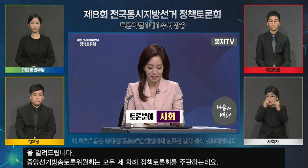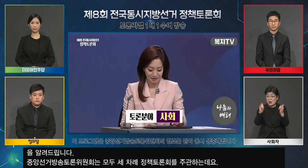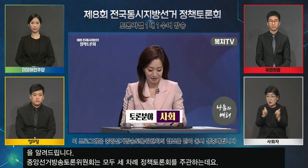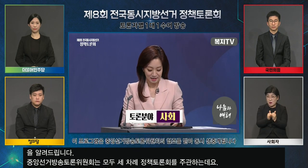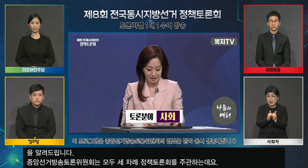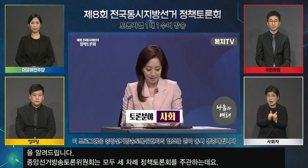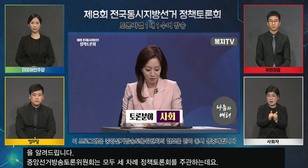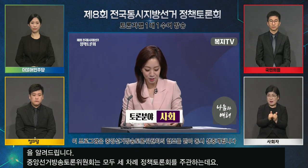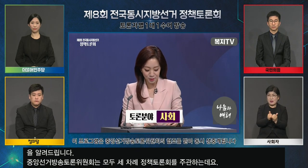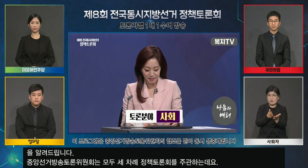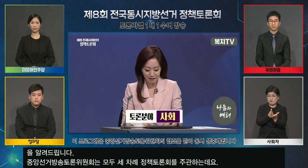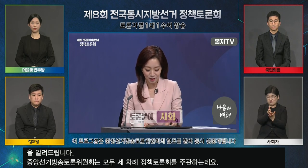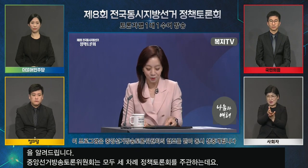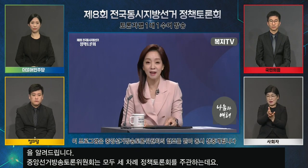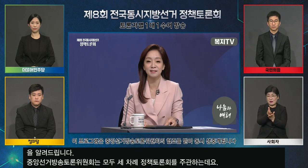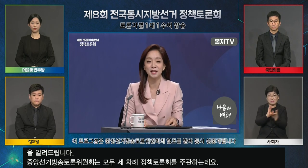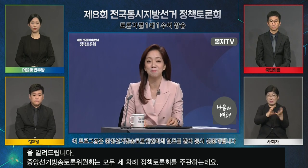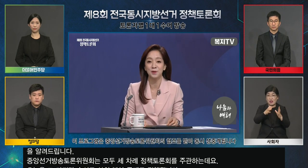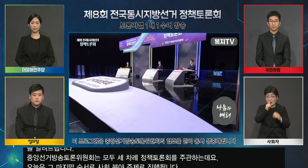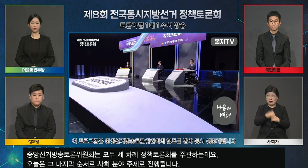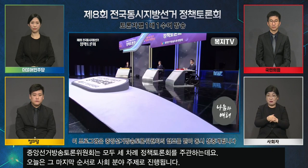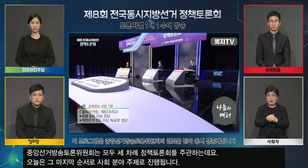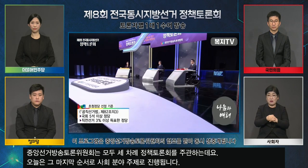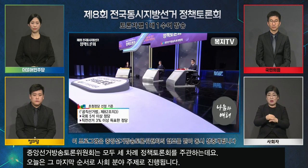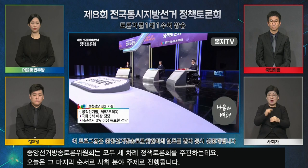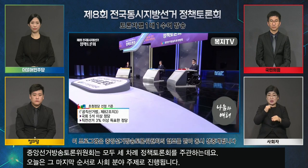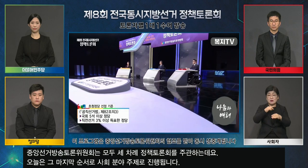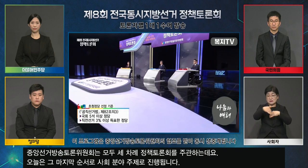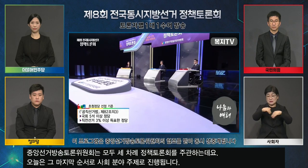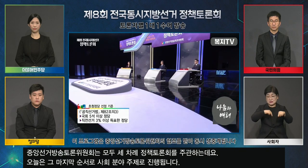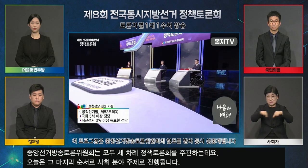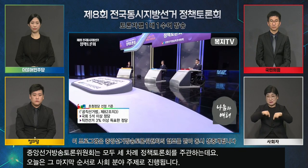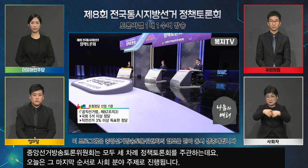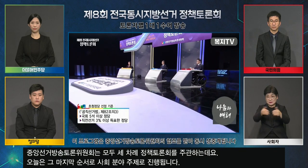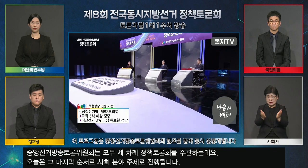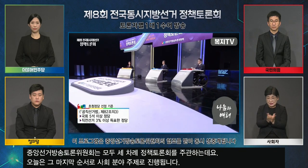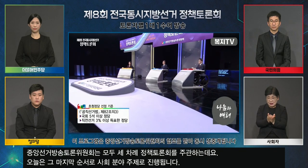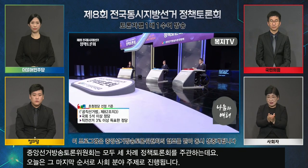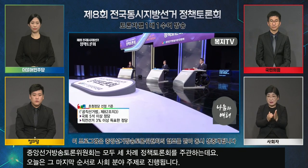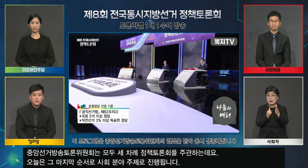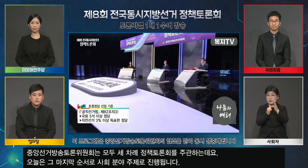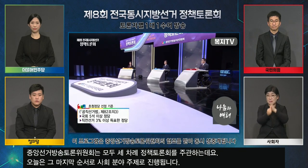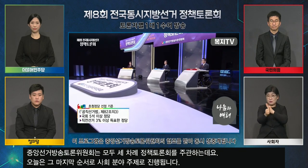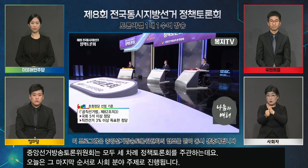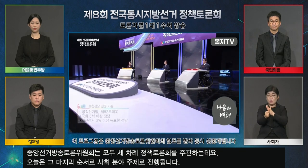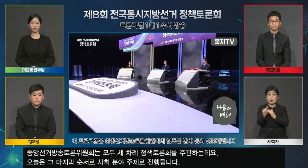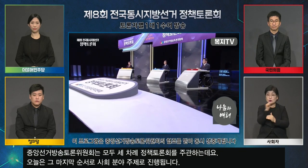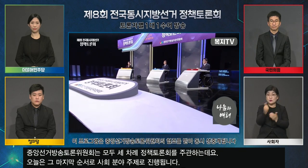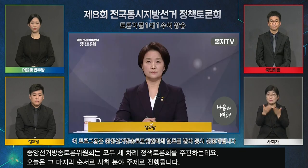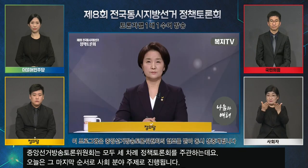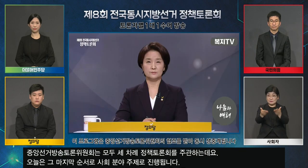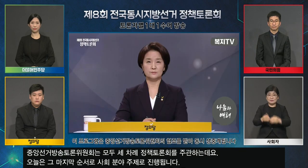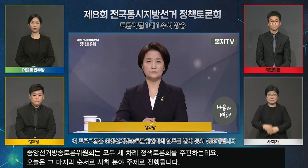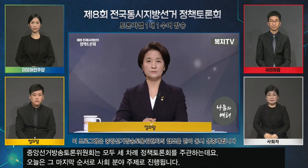진행됩니다. 먼저 오늘 각 정당을 대표해서 나와주신 3분의 토론자를 소개해드리겠습니다.